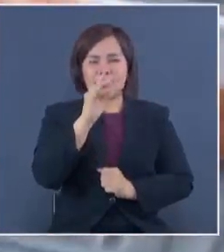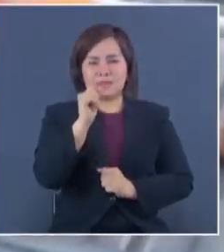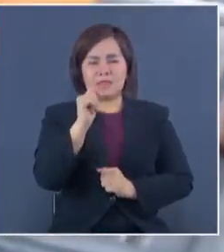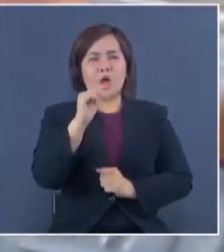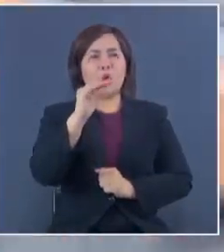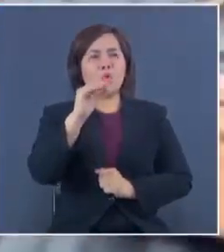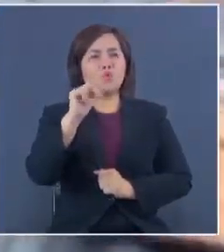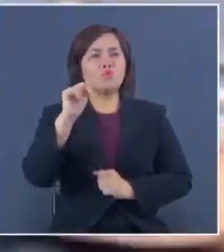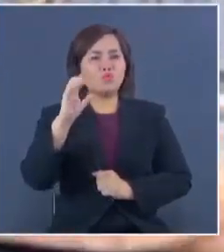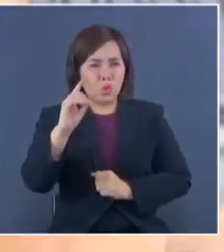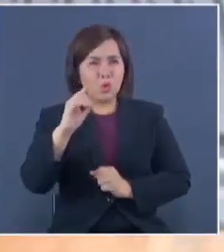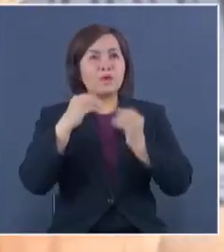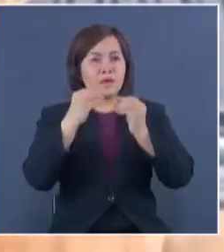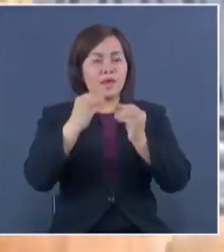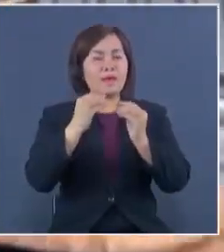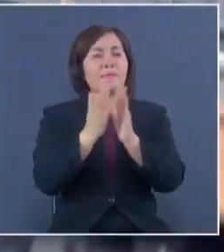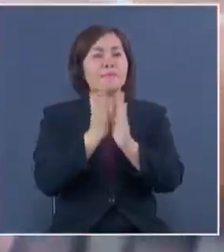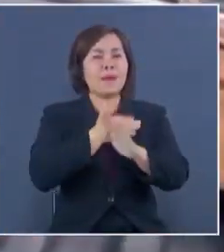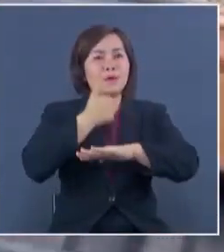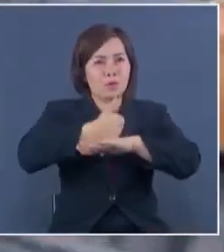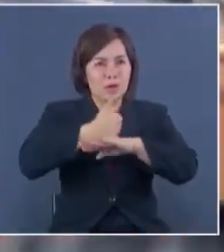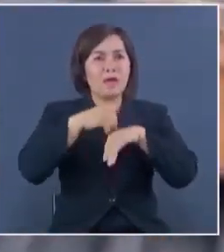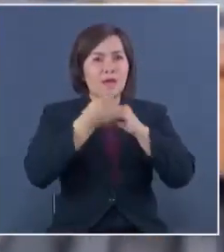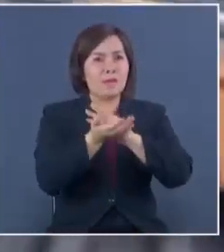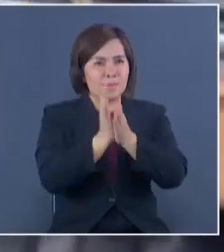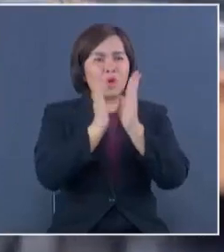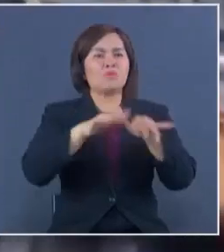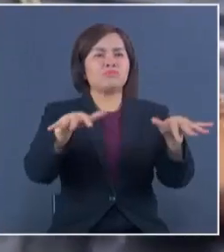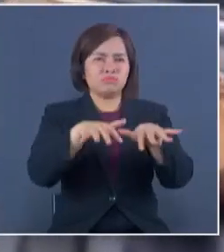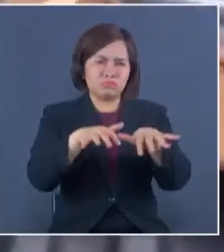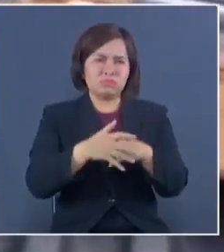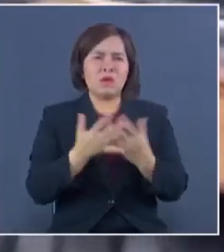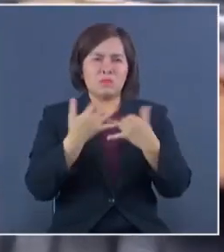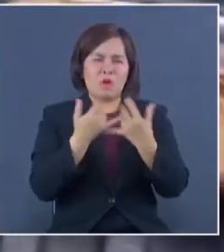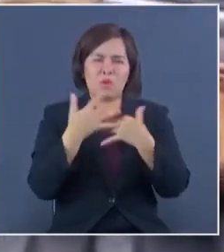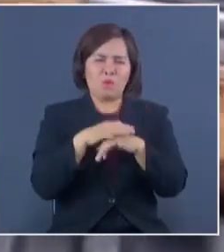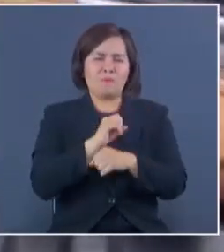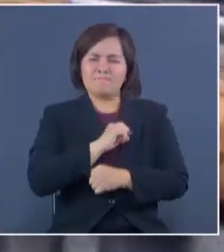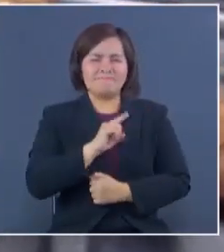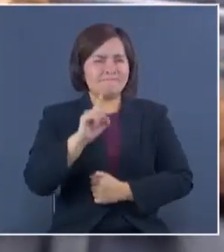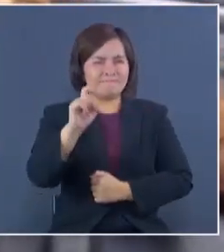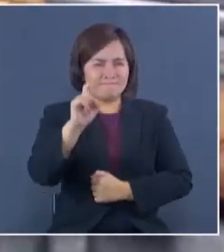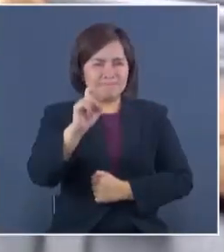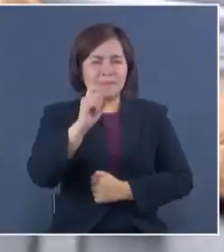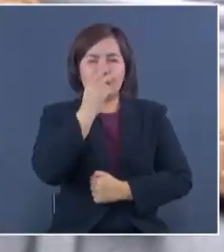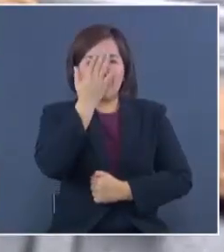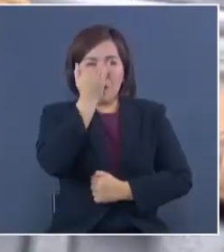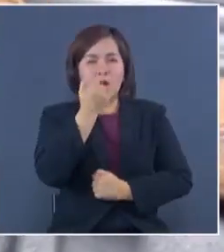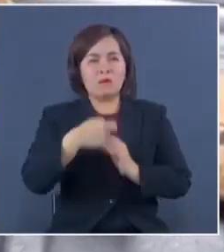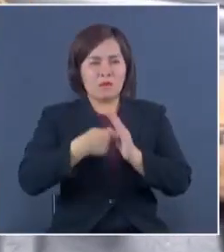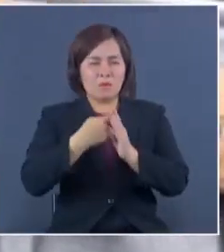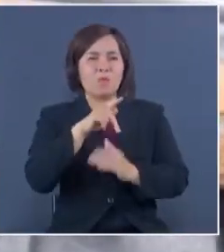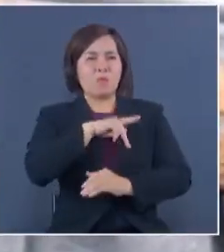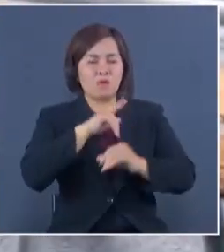จ้าอาวาสทำการสึกเป็นที่เรียบร้อยแล้วนะคะออกมาแบบนี้ปล่อยไว้แบบนี้ไม่ไหวภาพลักษณ์พระพุทธศาสน